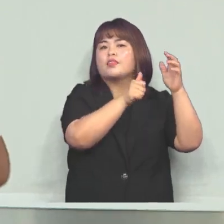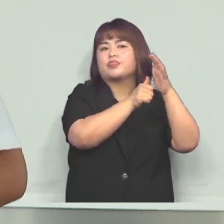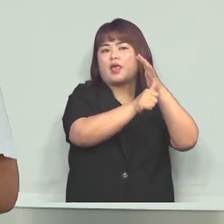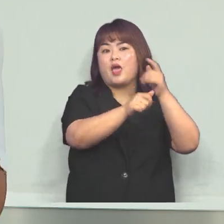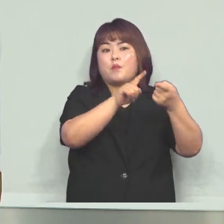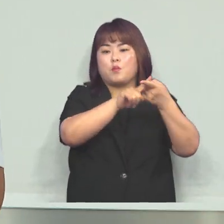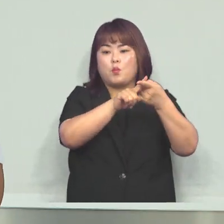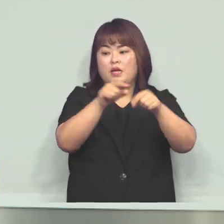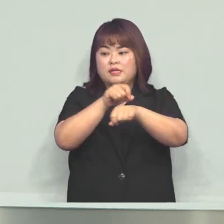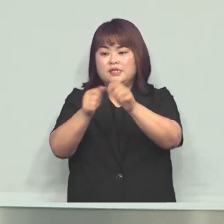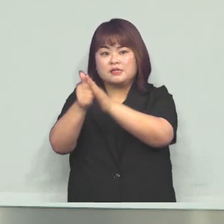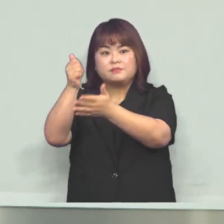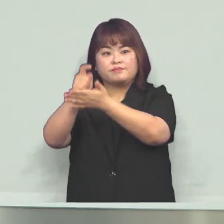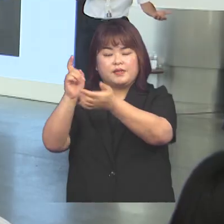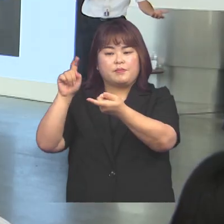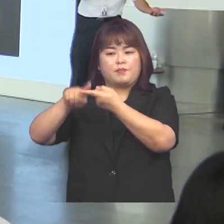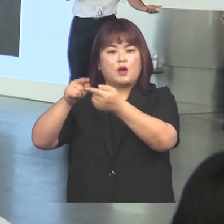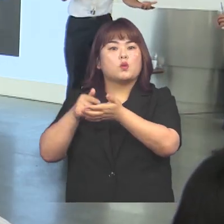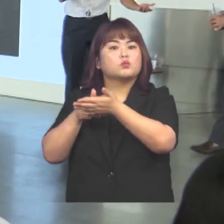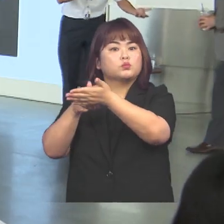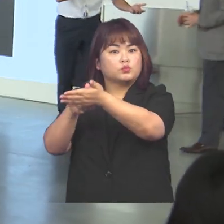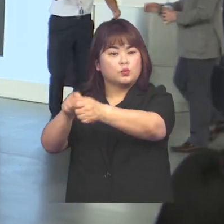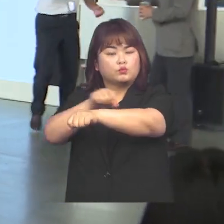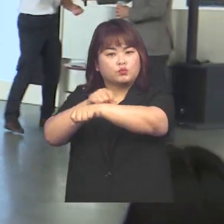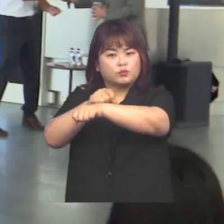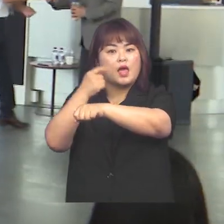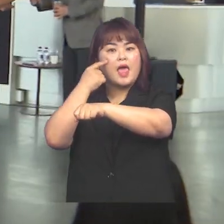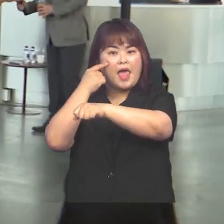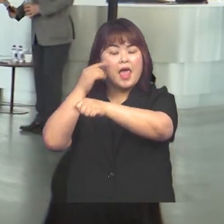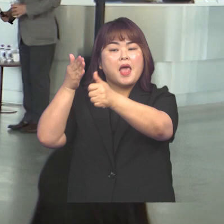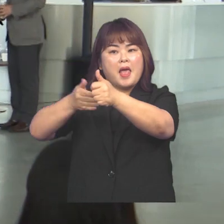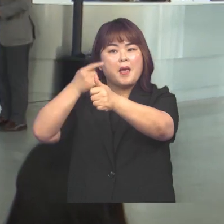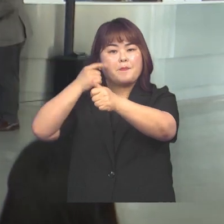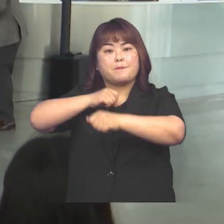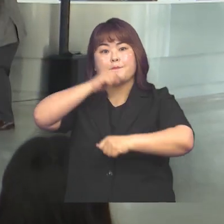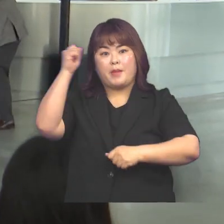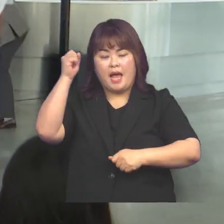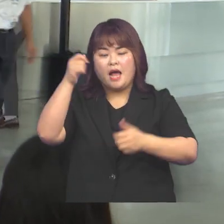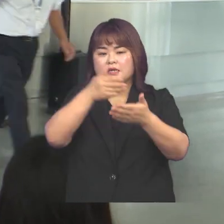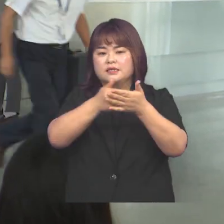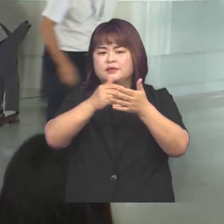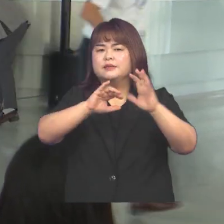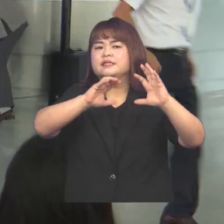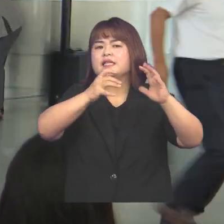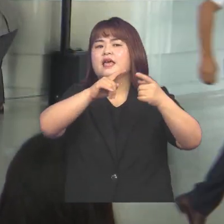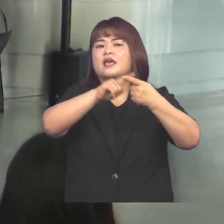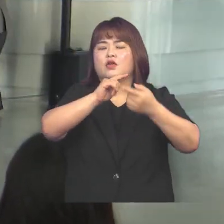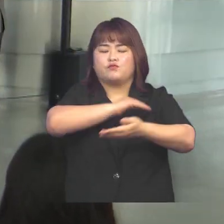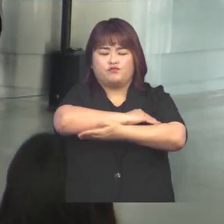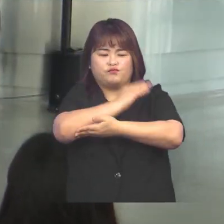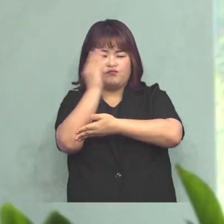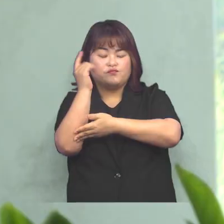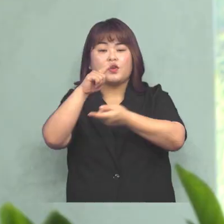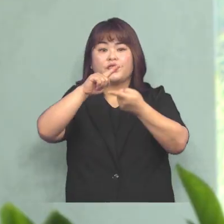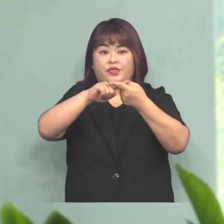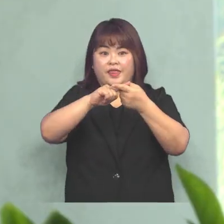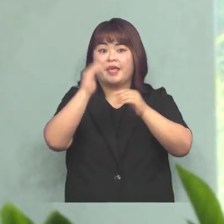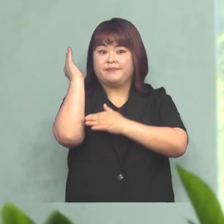대표가 이 시장에게 특별히 부탁한 것으로 이 시장은 스토리가 있는 그림의 세계를 주제로 강의했습니다.